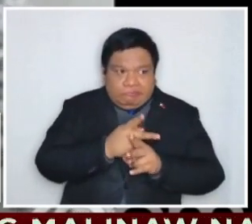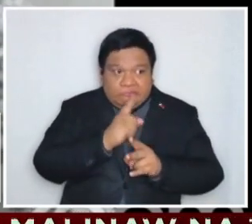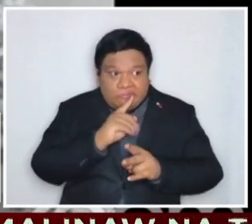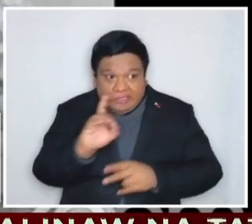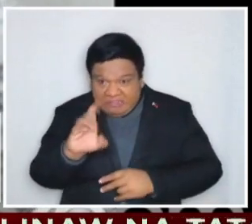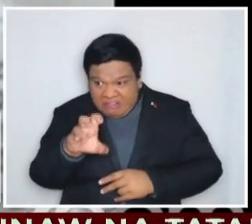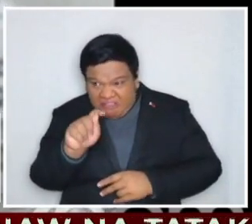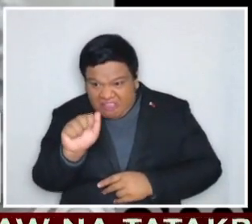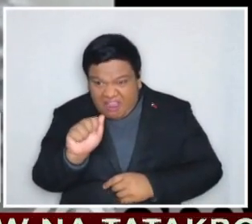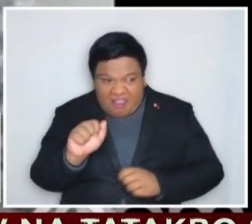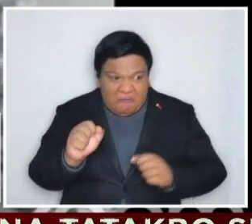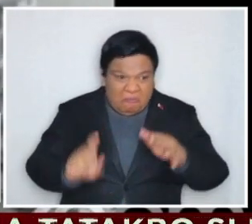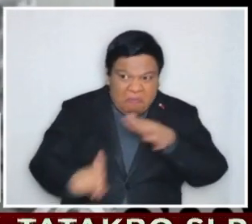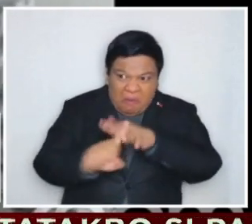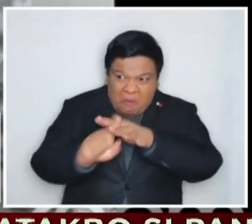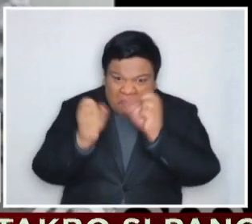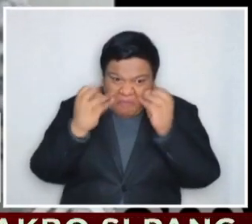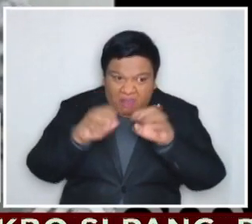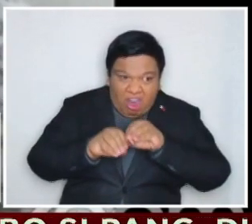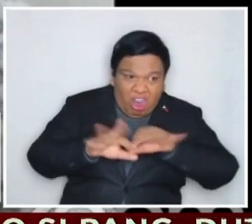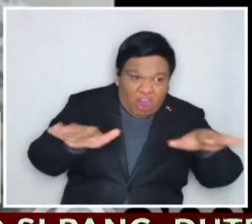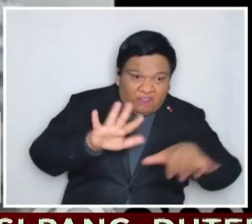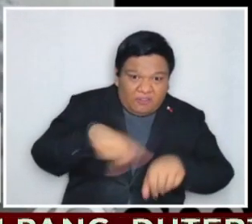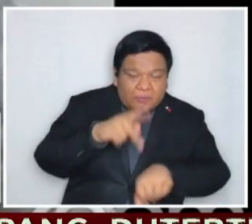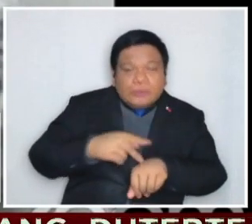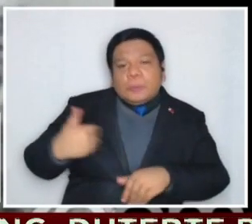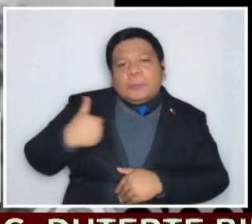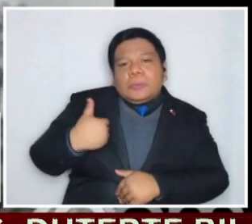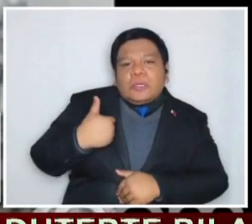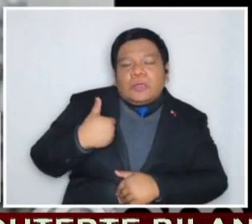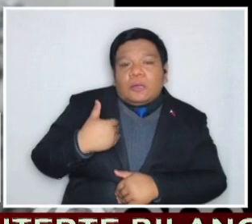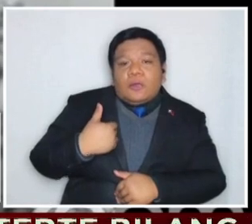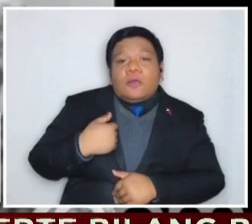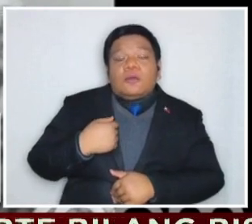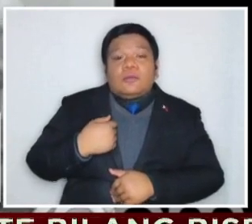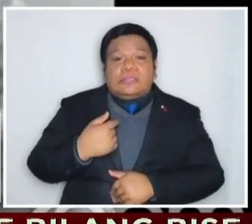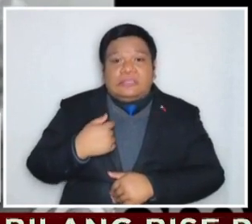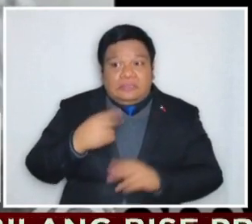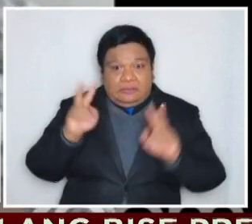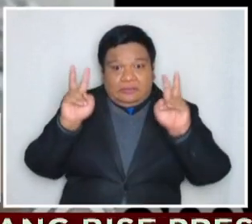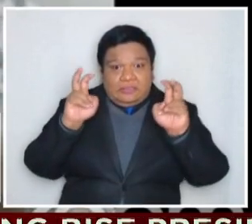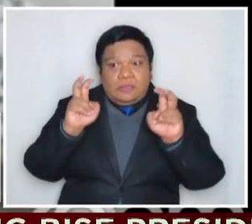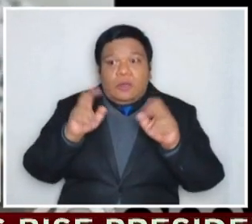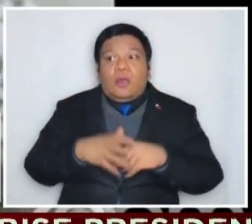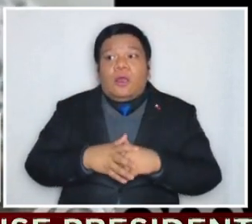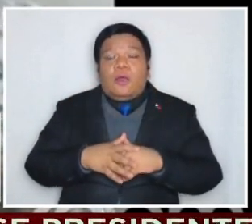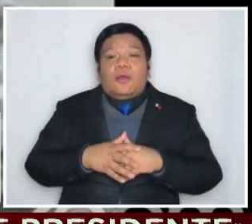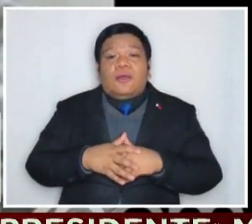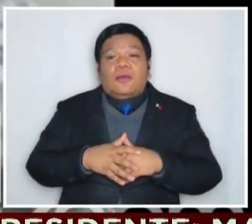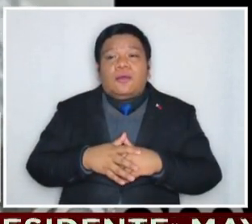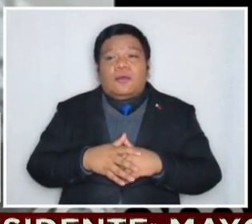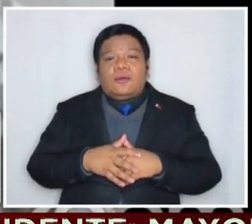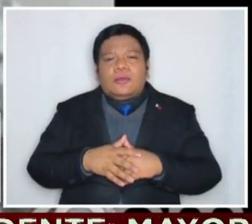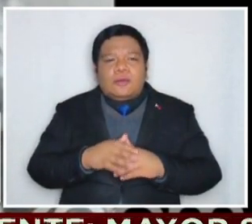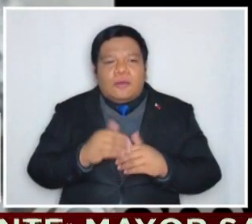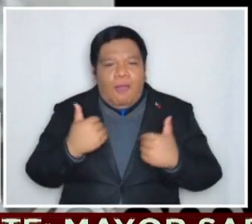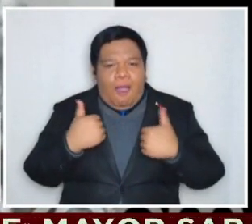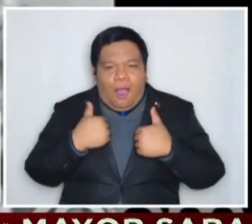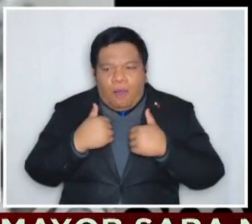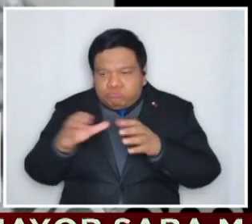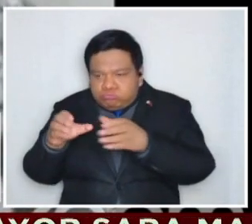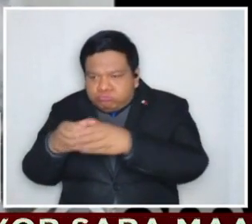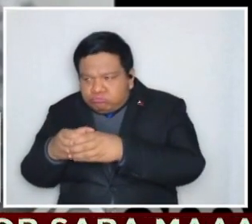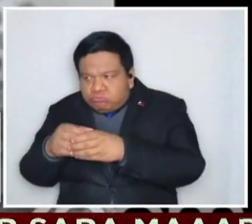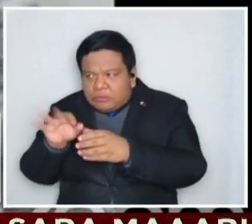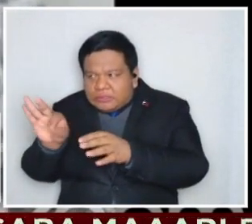predominant na yung VOC sa ating sample run, is yung term ko kanina. The sampling methodology that we employ is